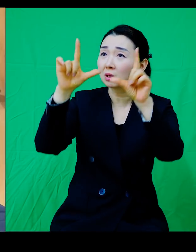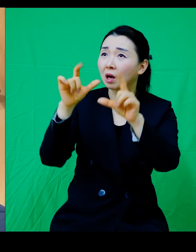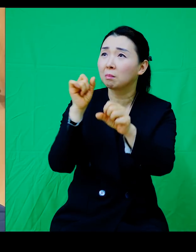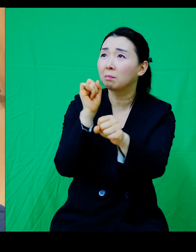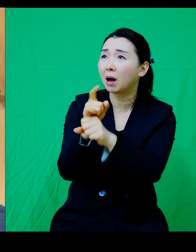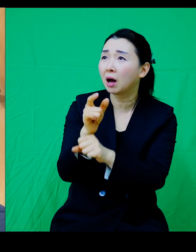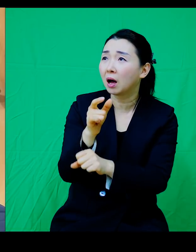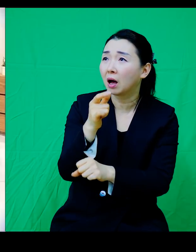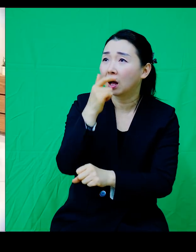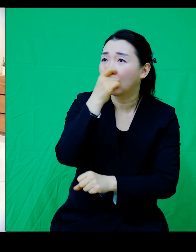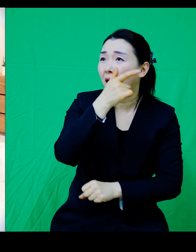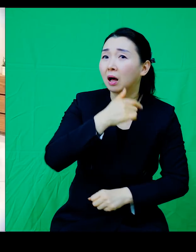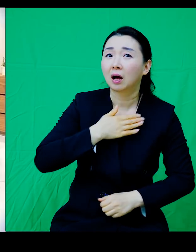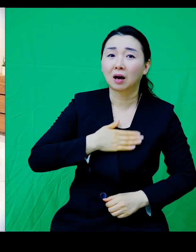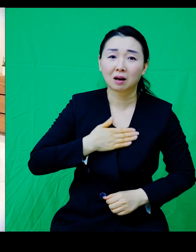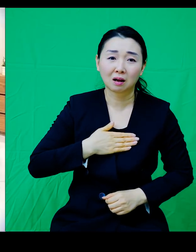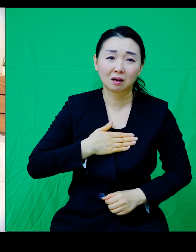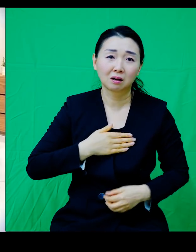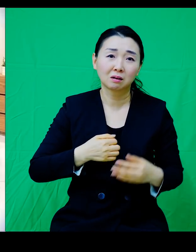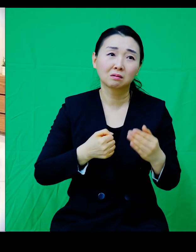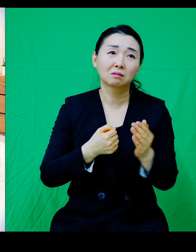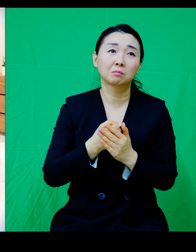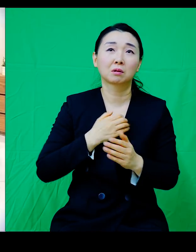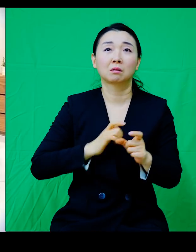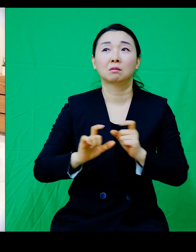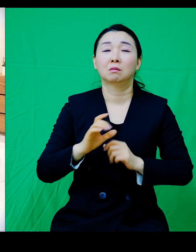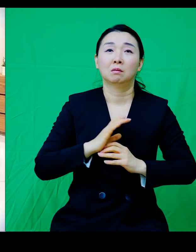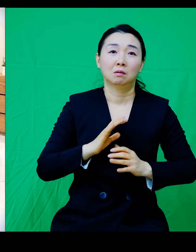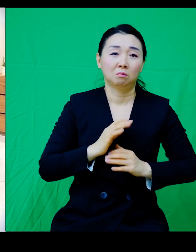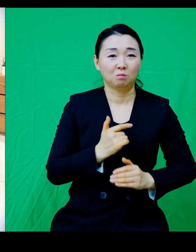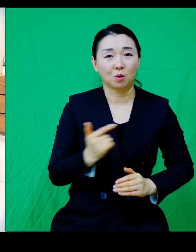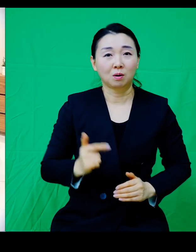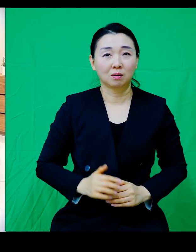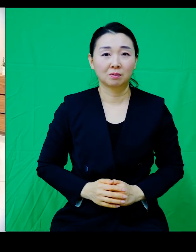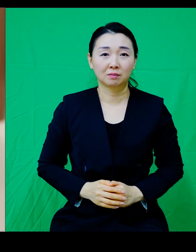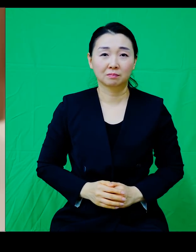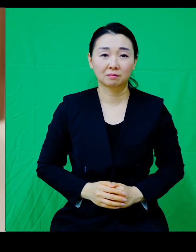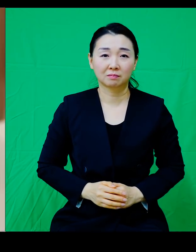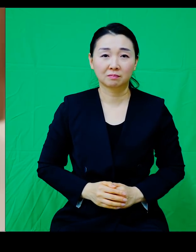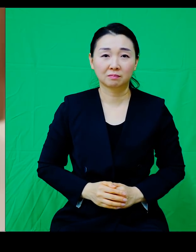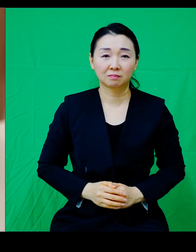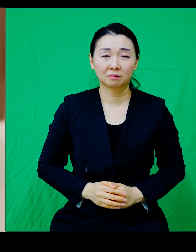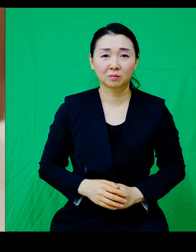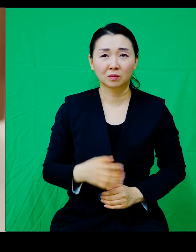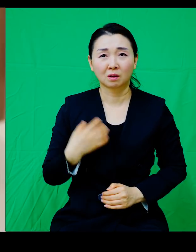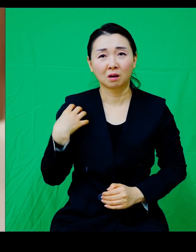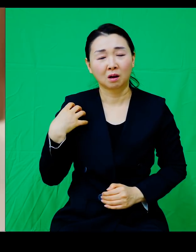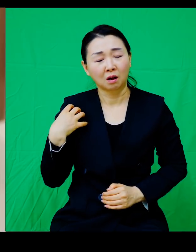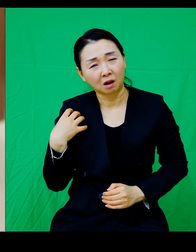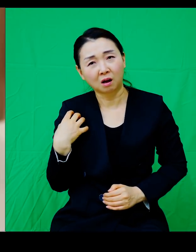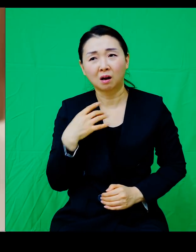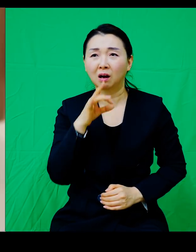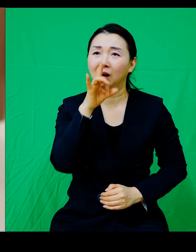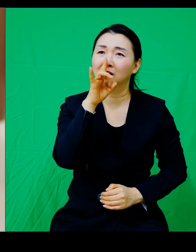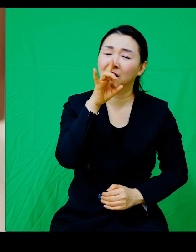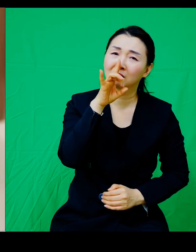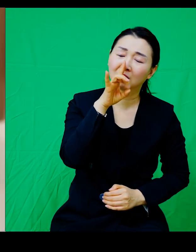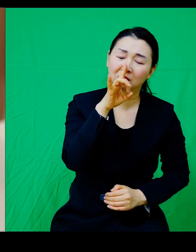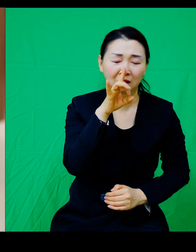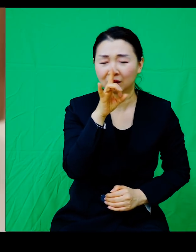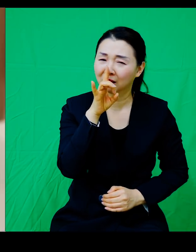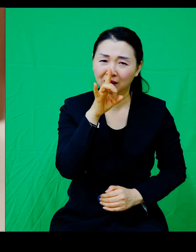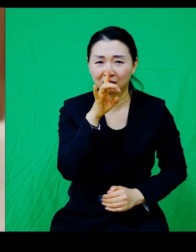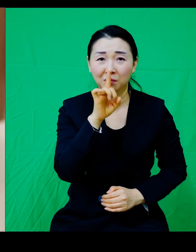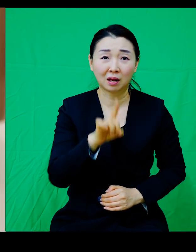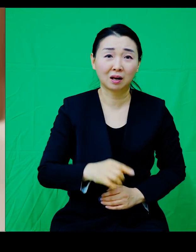부모님들의 삶을 이미 조금 이제 알기 경험을 때문에 하셨죠. 예, 네. 그래서 더 두렵고 네. 저는 감당 못한다고. 예.